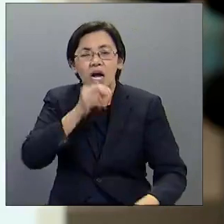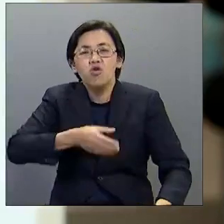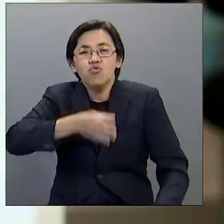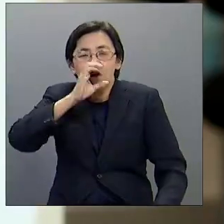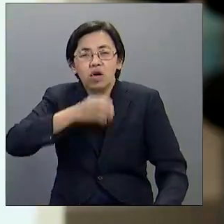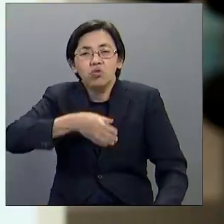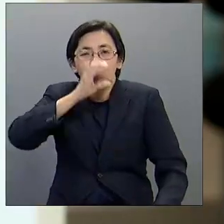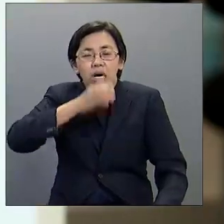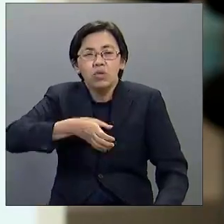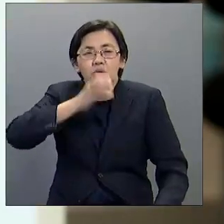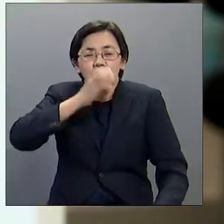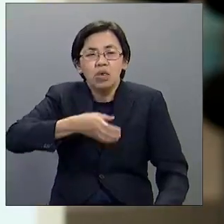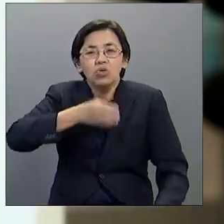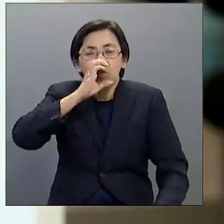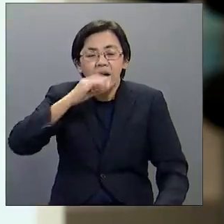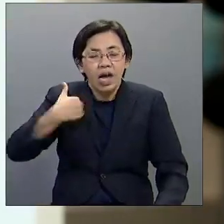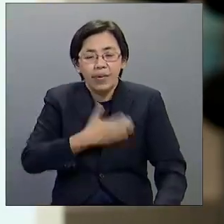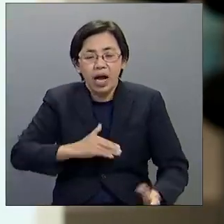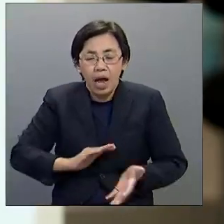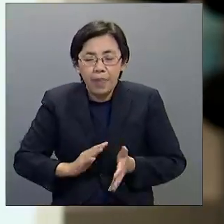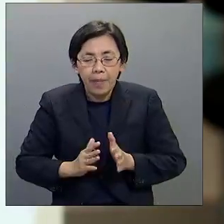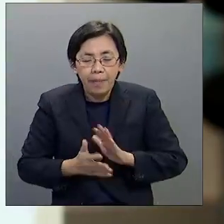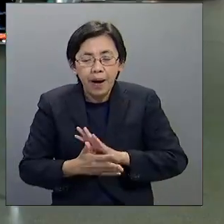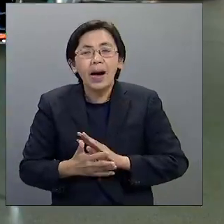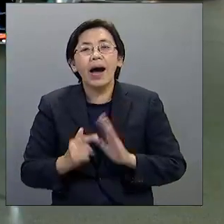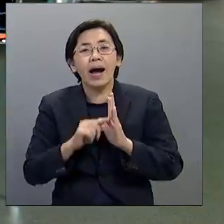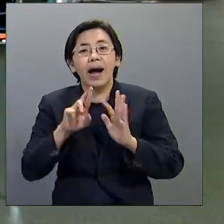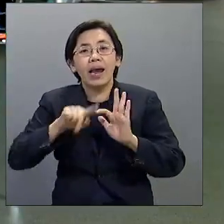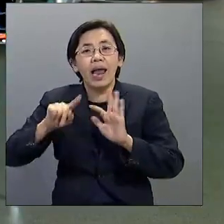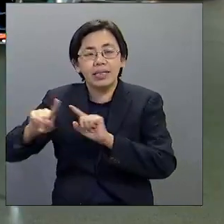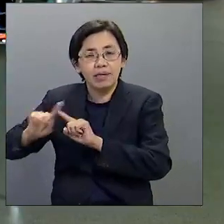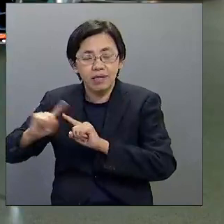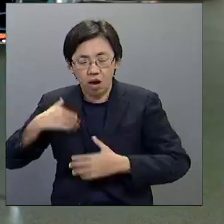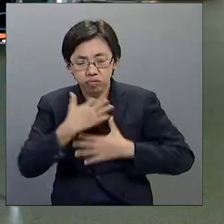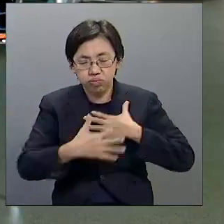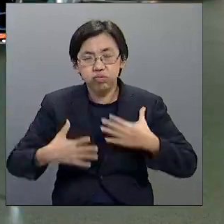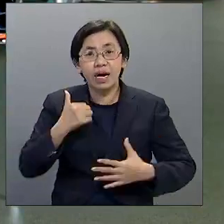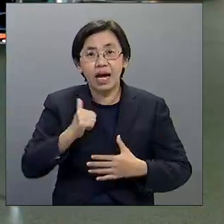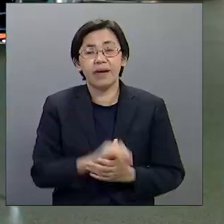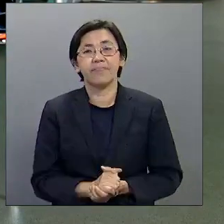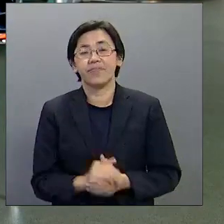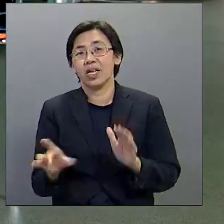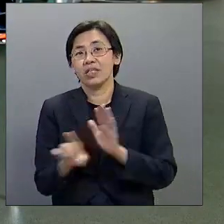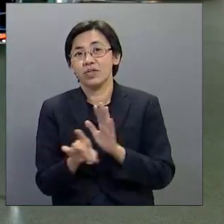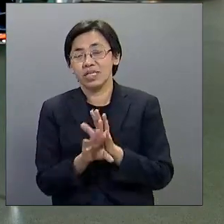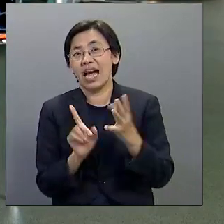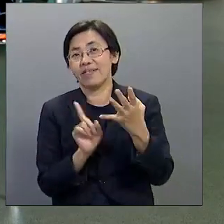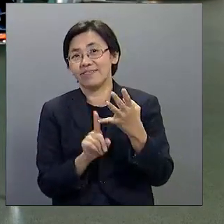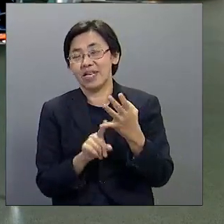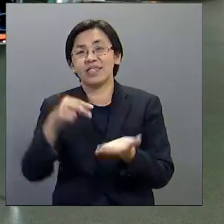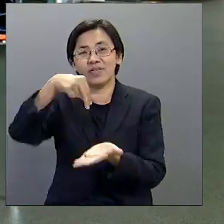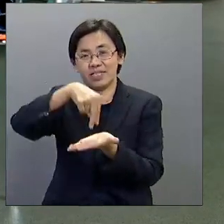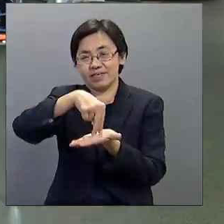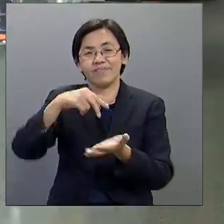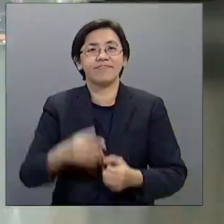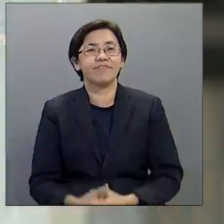คะแล้วก็เขาจะได้ปรับตัวสมดุลแร่ธาตุในร่างกายเรา ค่ะโอเคอีกหนึ่งท่าสุดท้ายคุณหมอบอกต้องยืนใช่ไหมคะ ใ